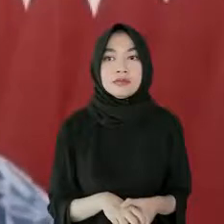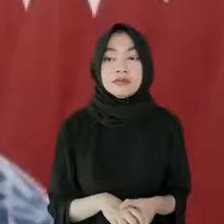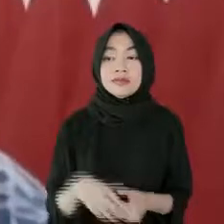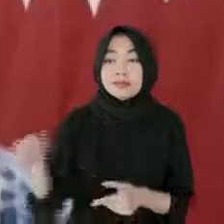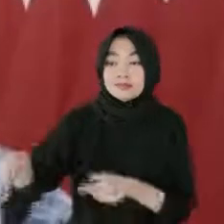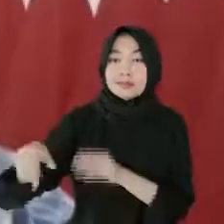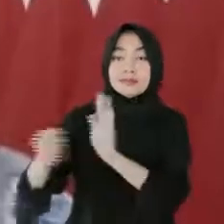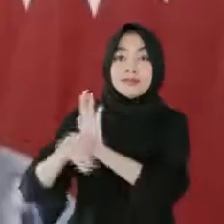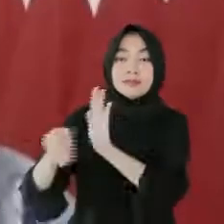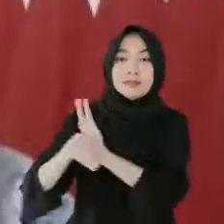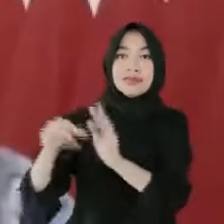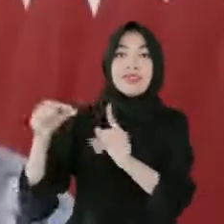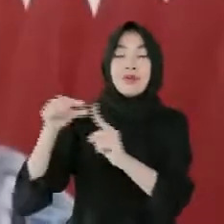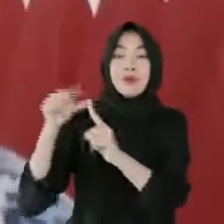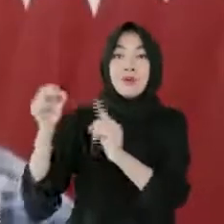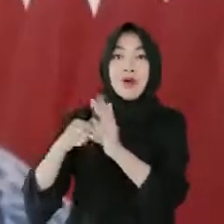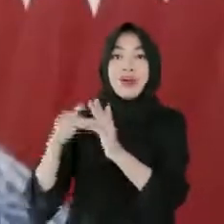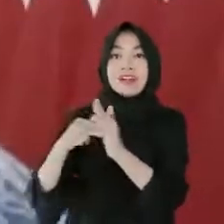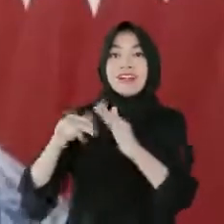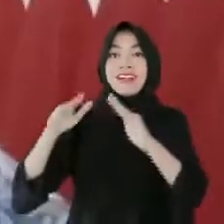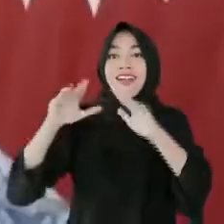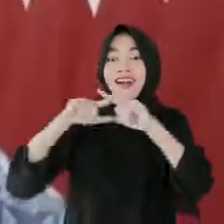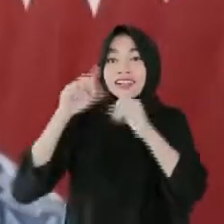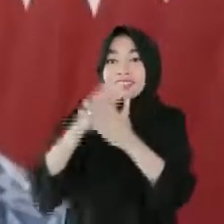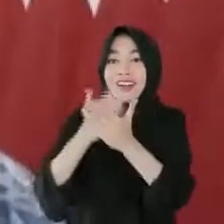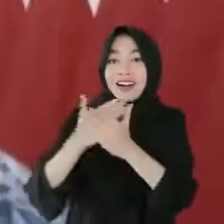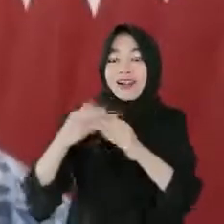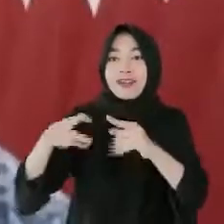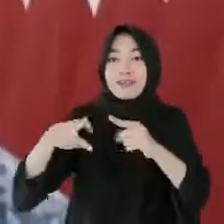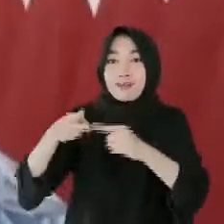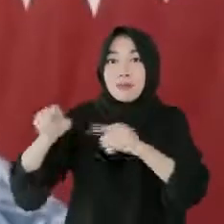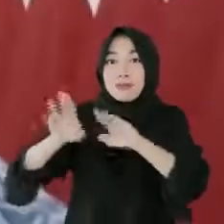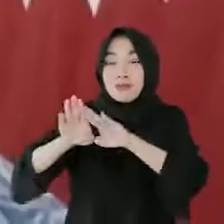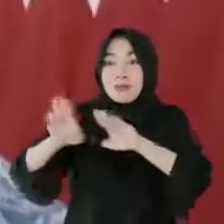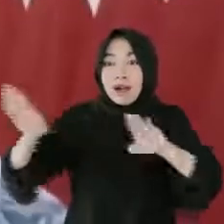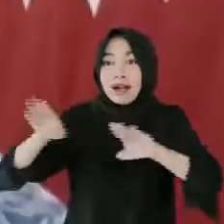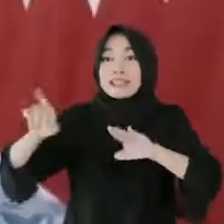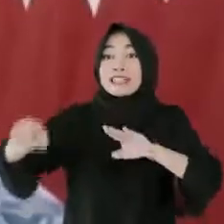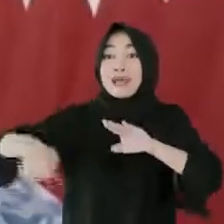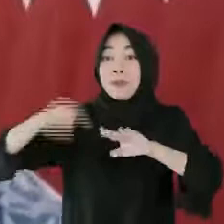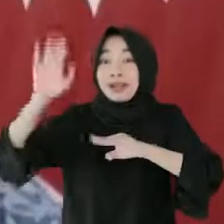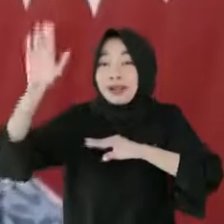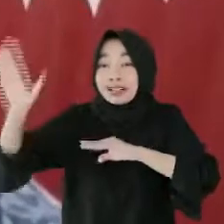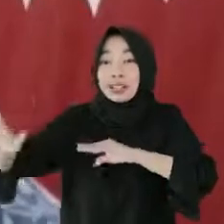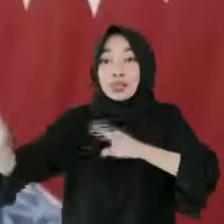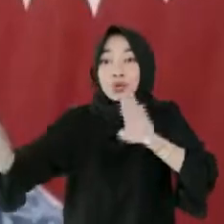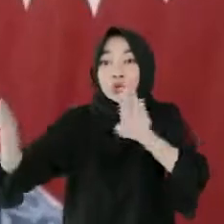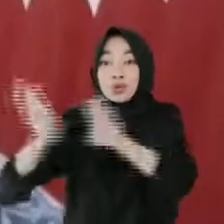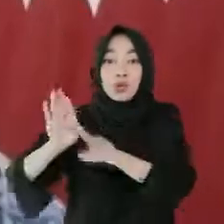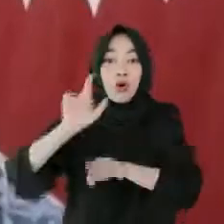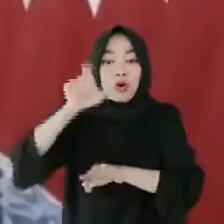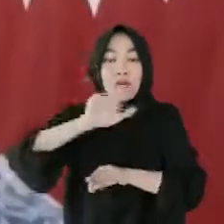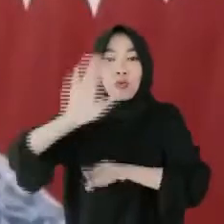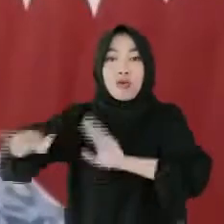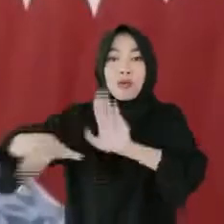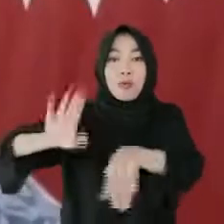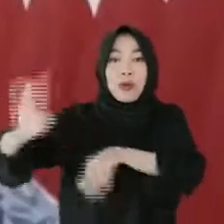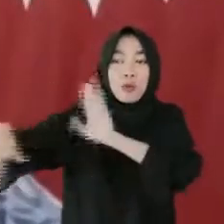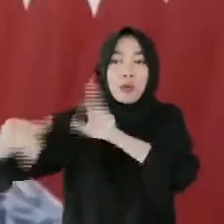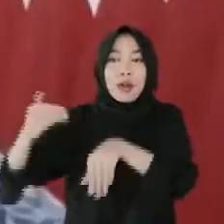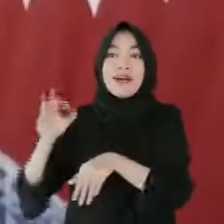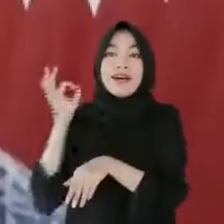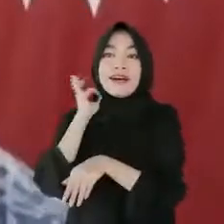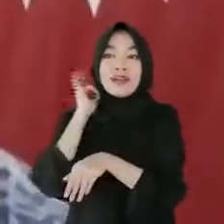dari mulai upacara pembukaan sampai penutupan dan kembali ke daerah masing-masing itu dengan risiko